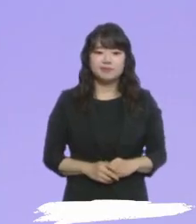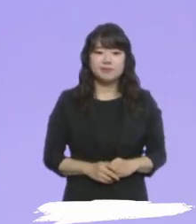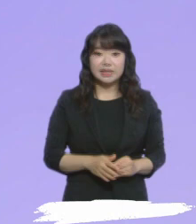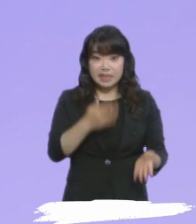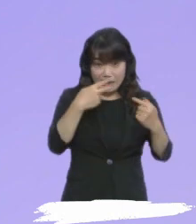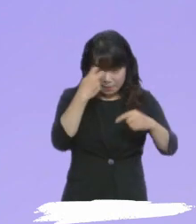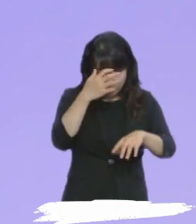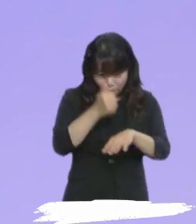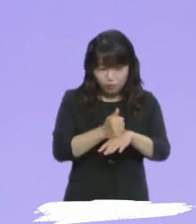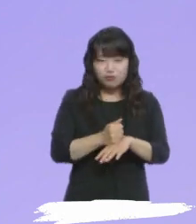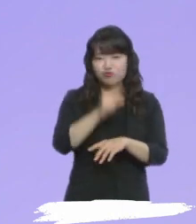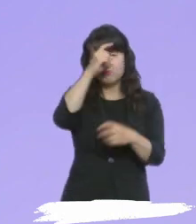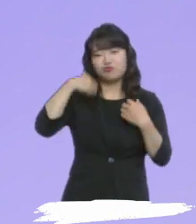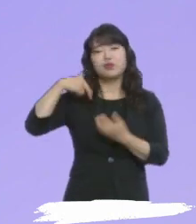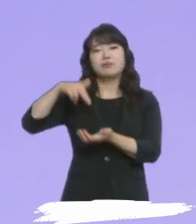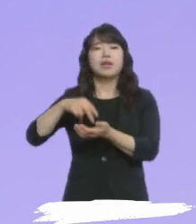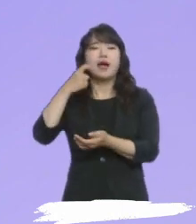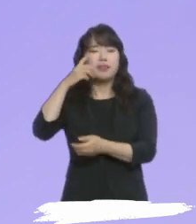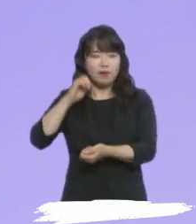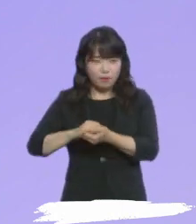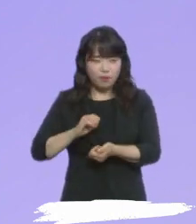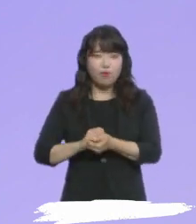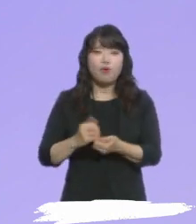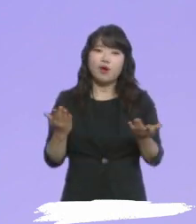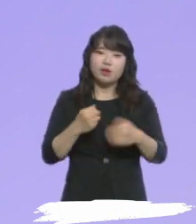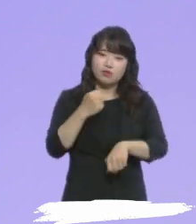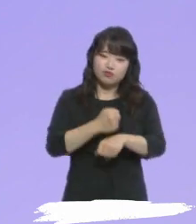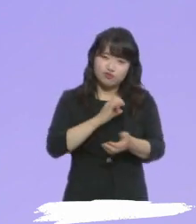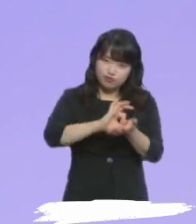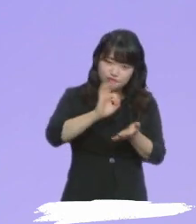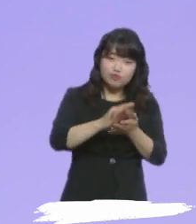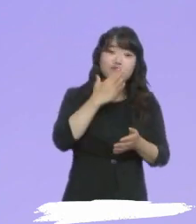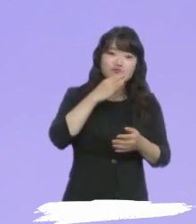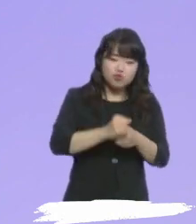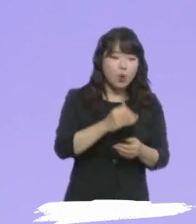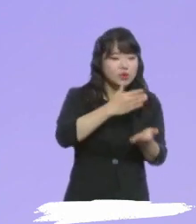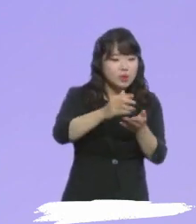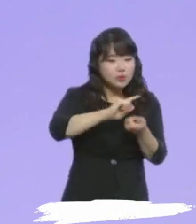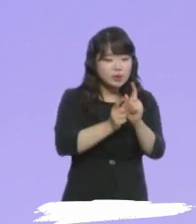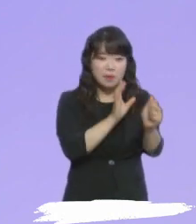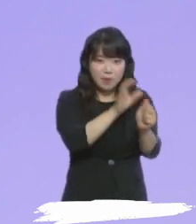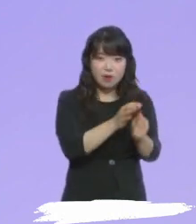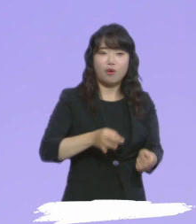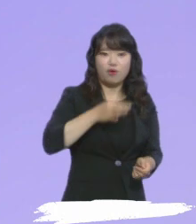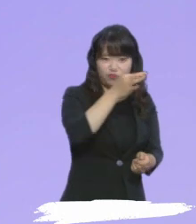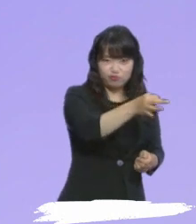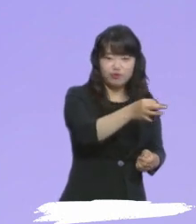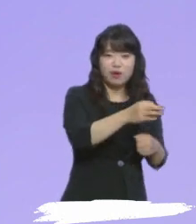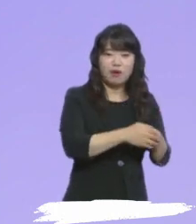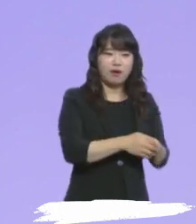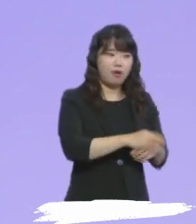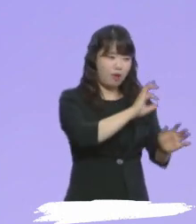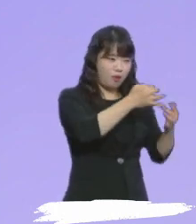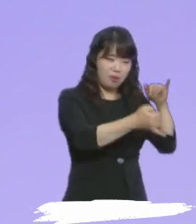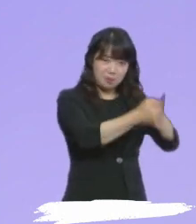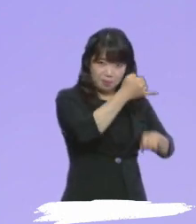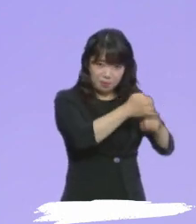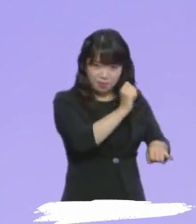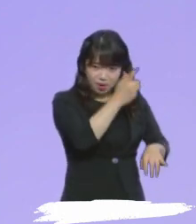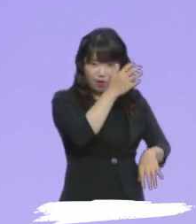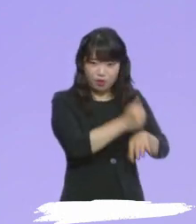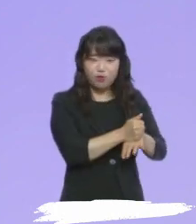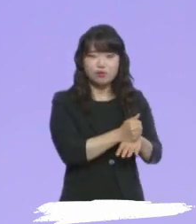감사 결과 도봉구청은 매월 노무비를 포함한 청소 대행료를 지급했던 것을 임금 체불 등으로부터